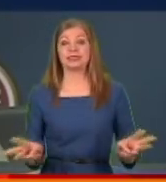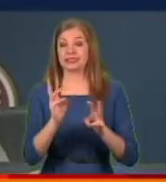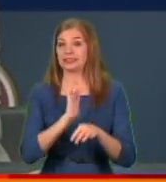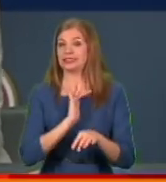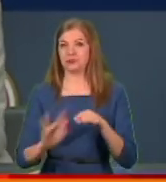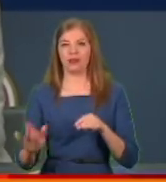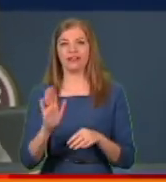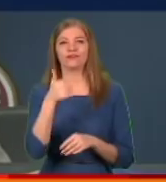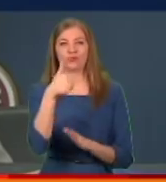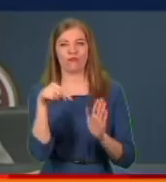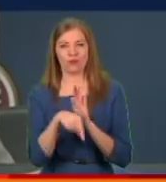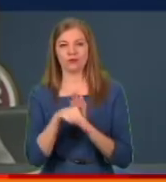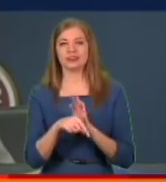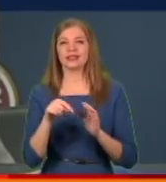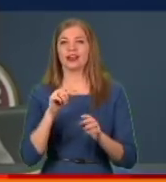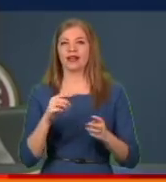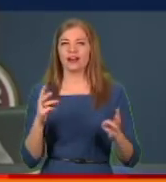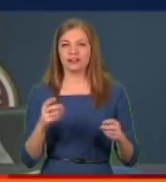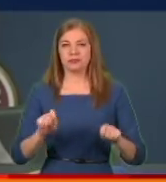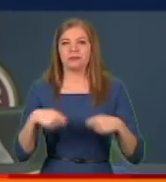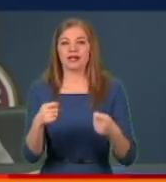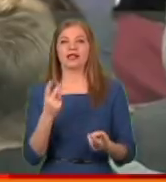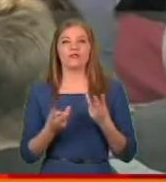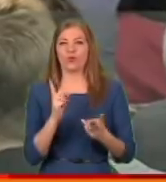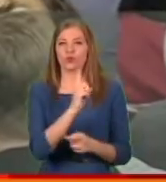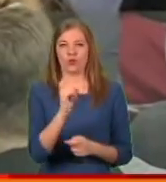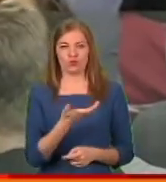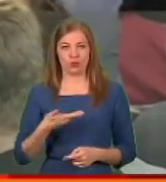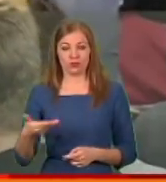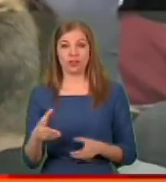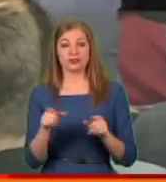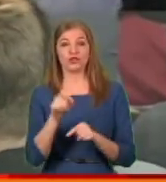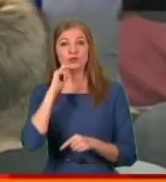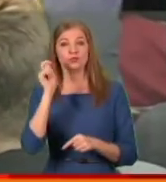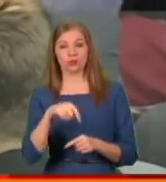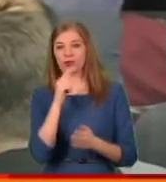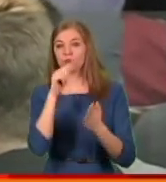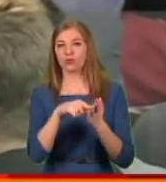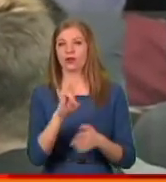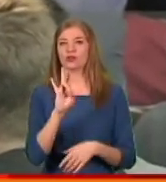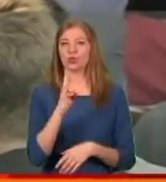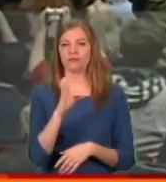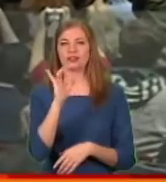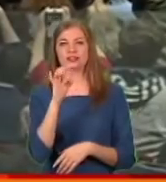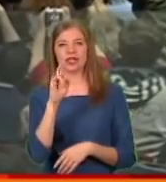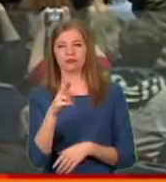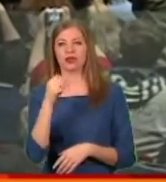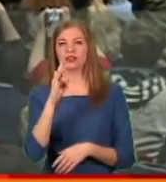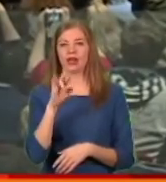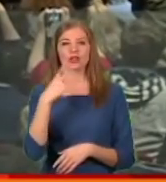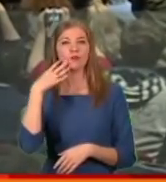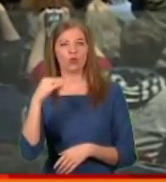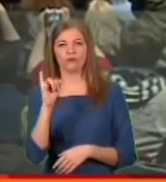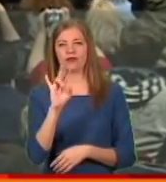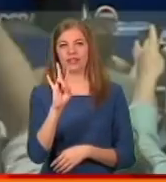все в доброму сенсі, запалиться цей вогонь кожному з нас. Разом із Україною до фіналу потрапили Норвегія, Сербія, Данія, Молдова